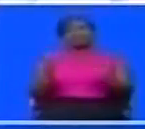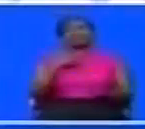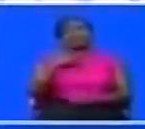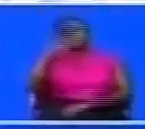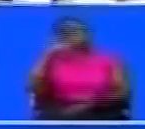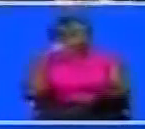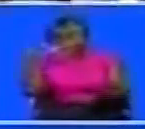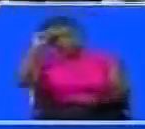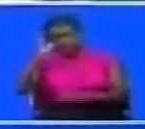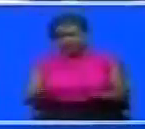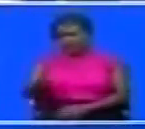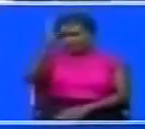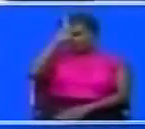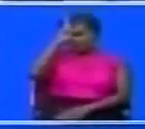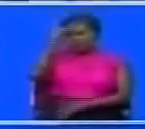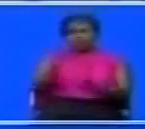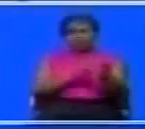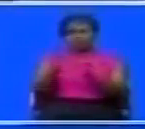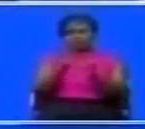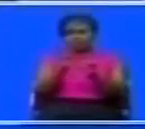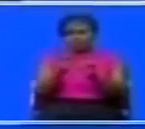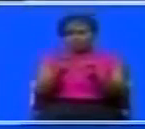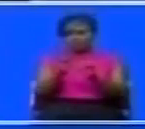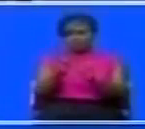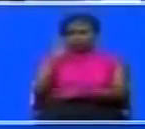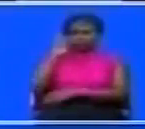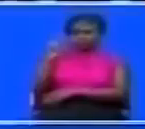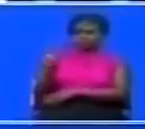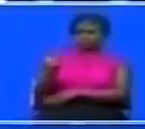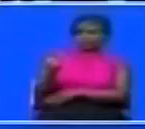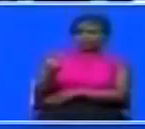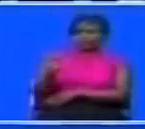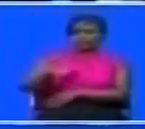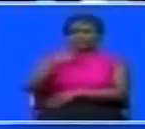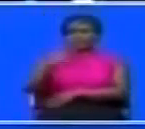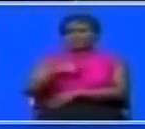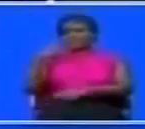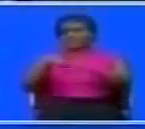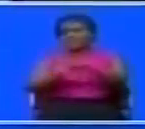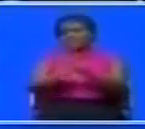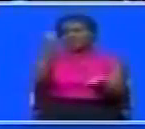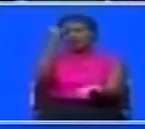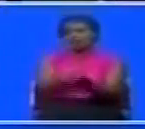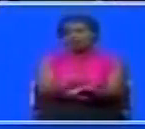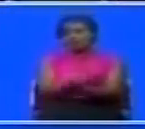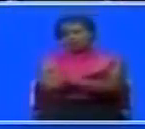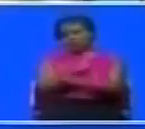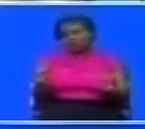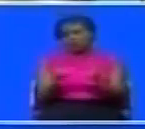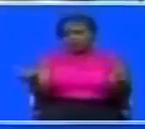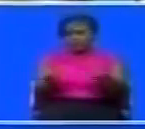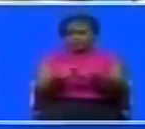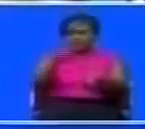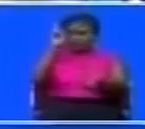demonstrating. Polisi wa kupambana na vurugu walikuwa macho na wageni hawakuruhusiwa kuingia. Wakati